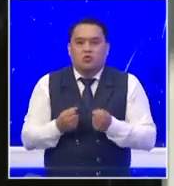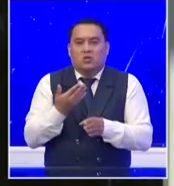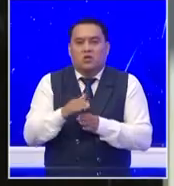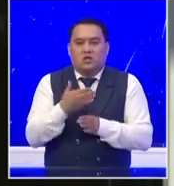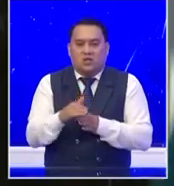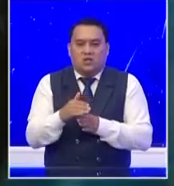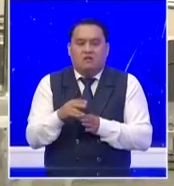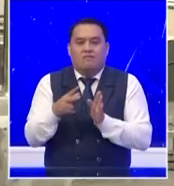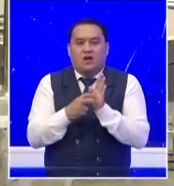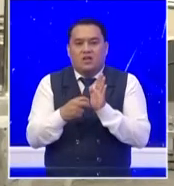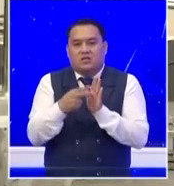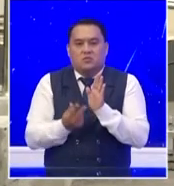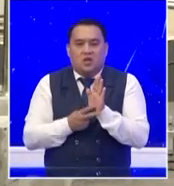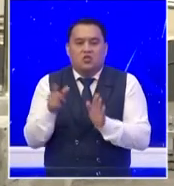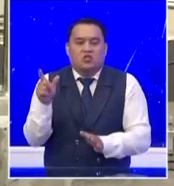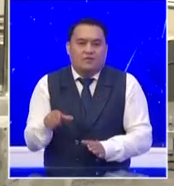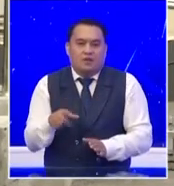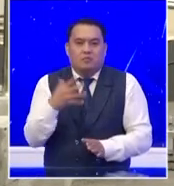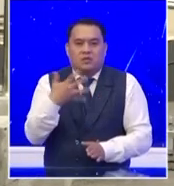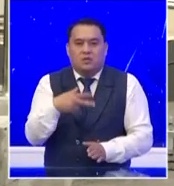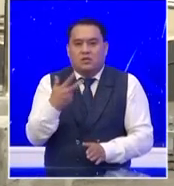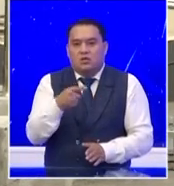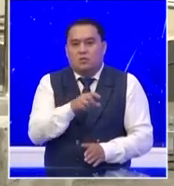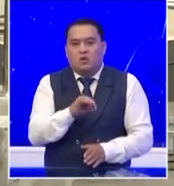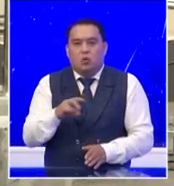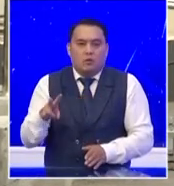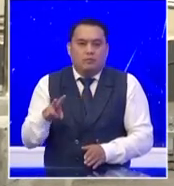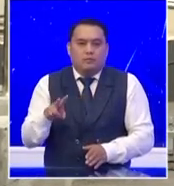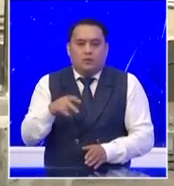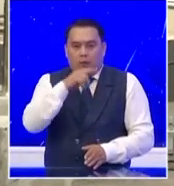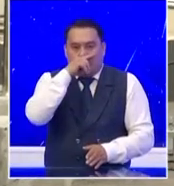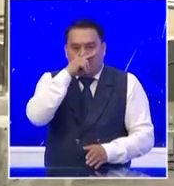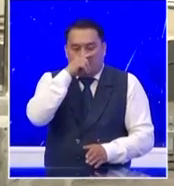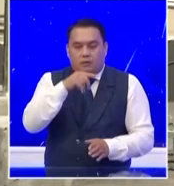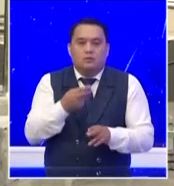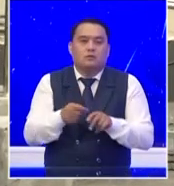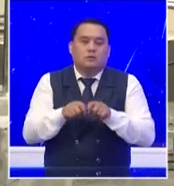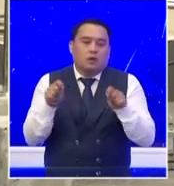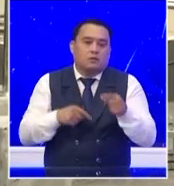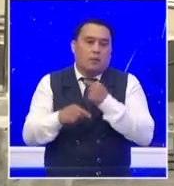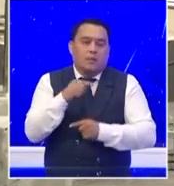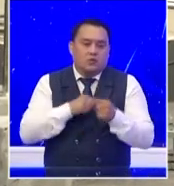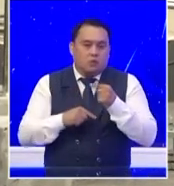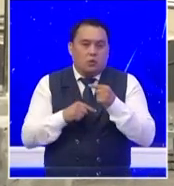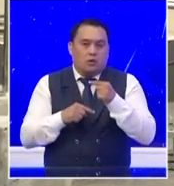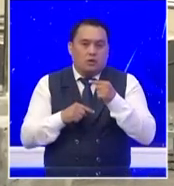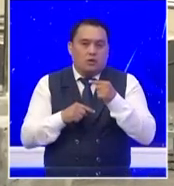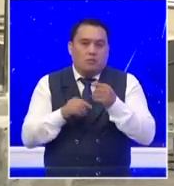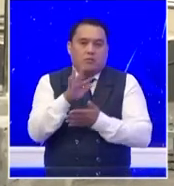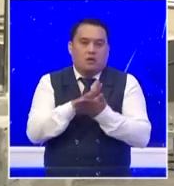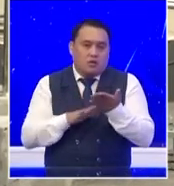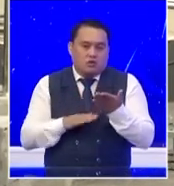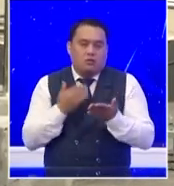кредиты 18 человек на 53 миллиона. Тоже сейчас они начали свое дело и